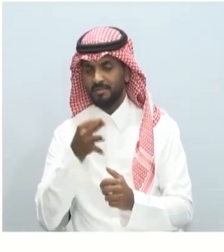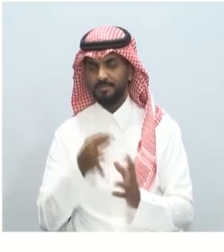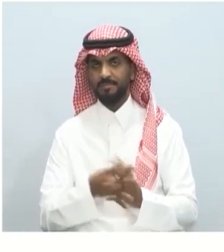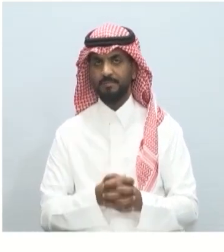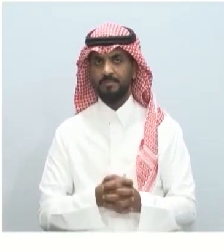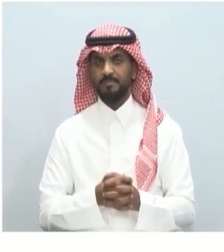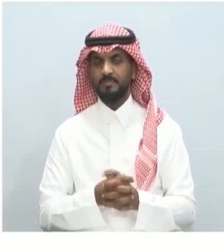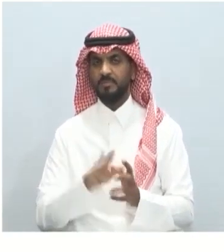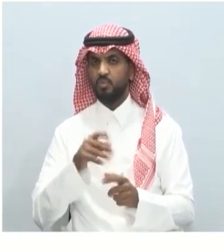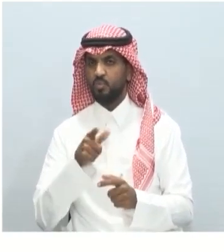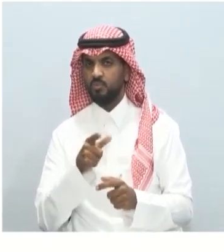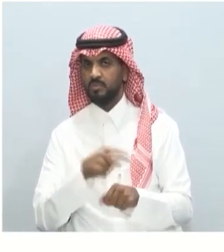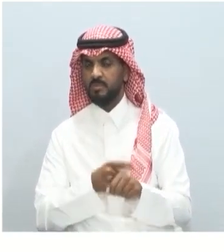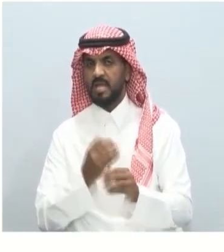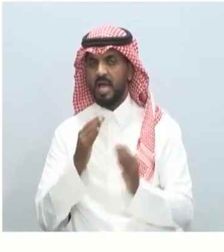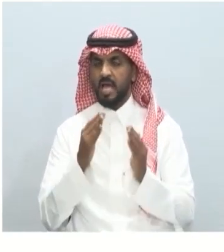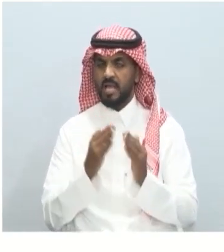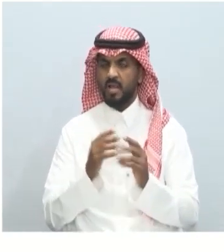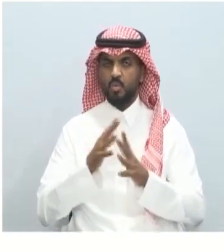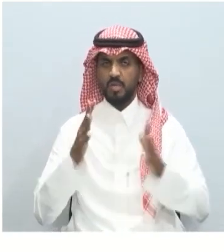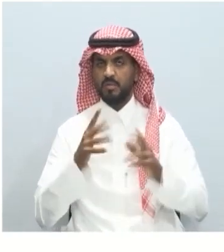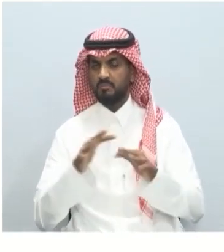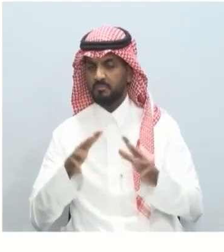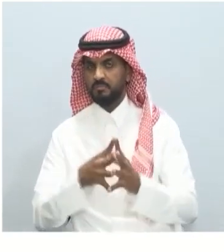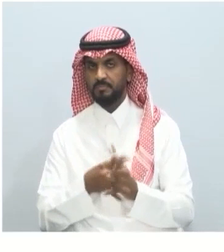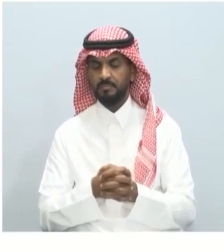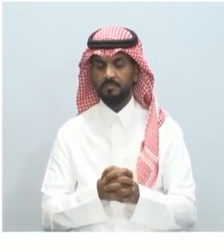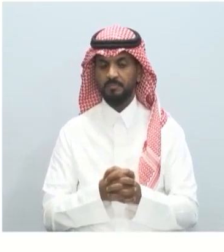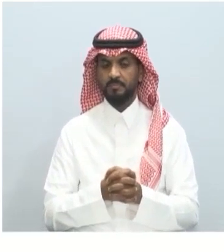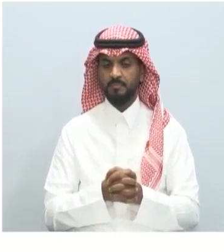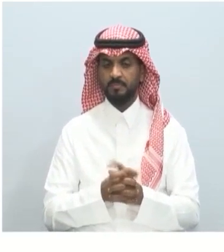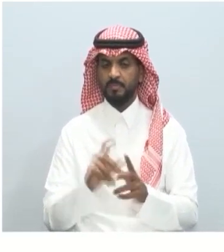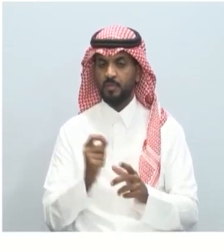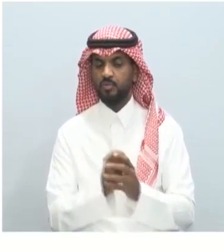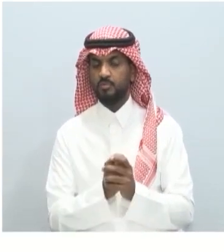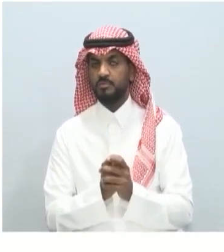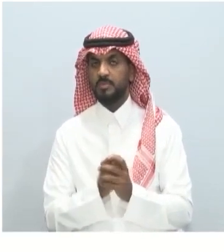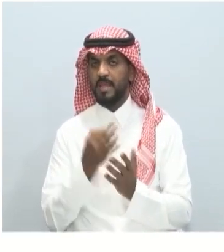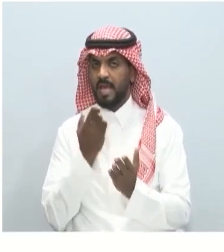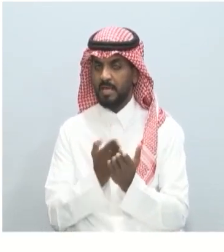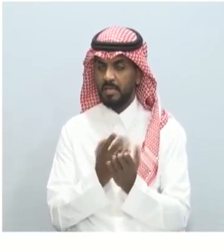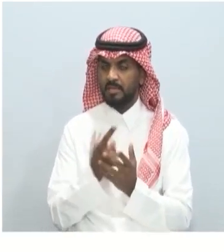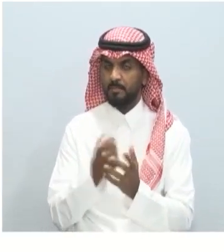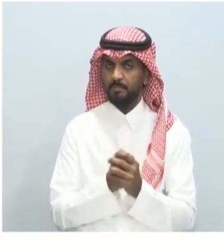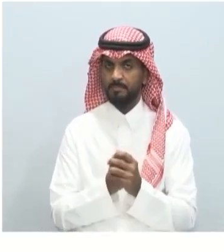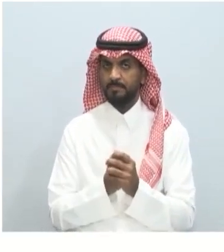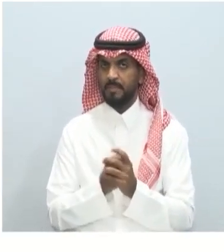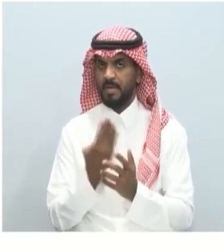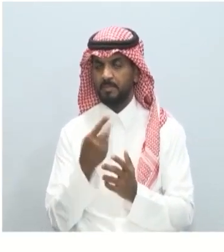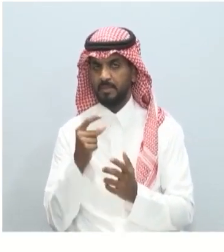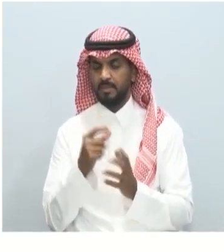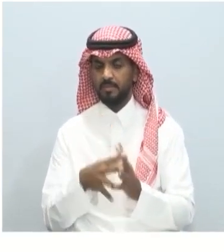القراءه قد يكون الزمن اقل او اكثر من ذلك لكنك ستكتب ال الذي وصلت اليه انا كتبت